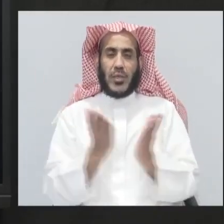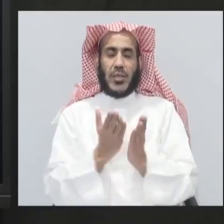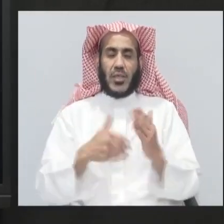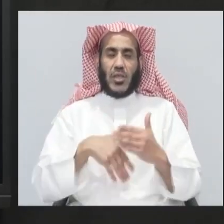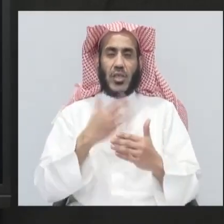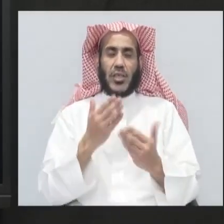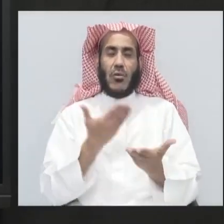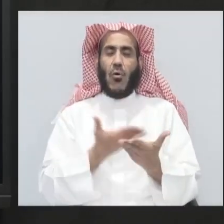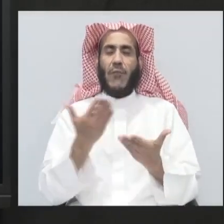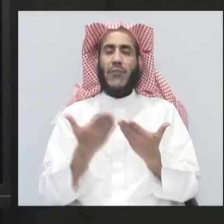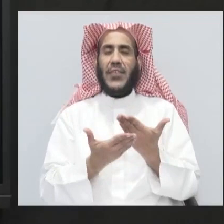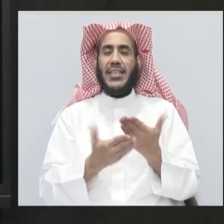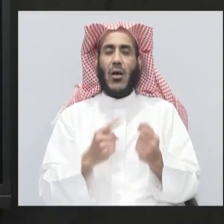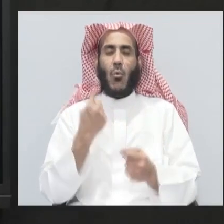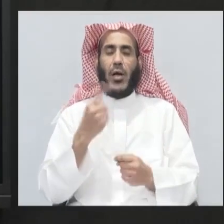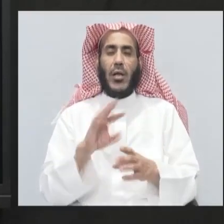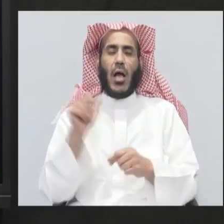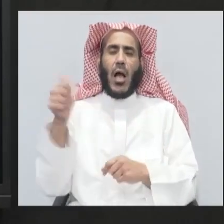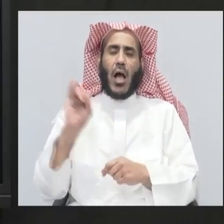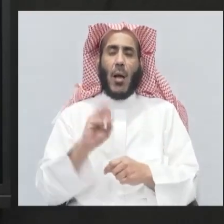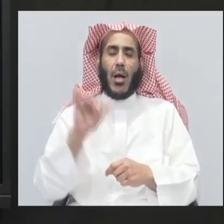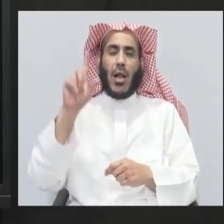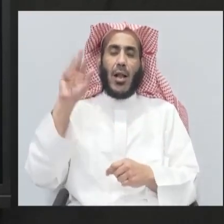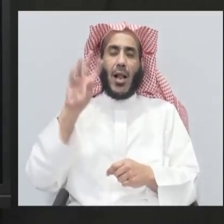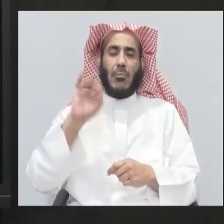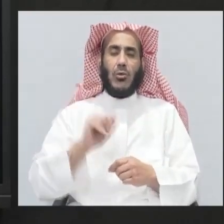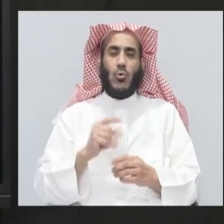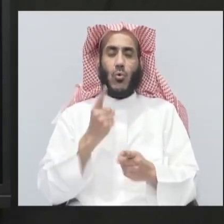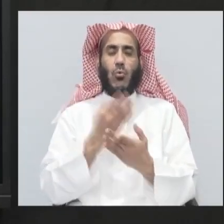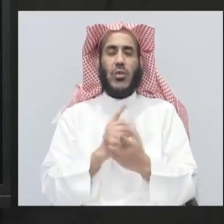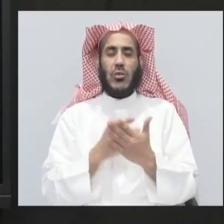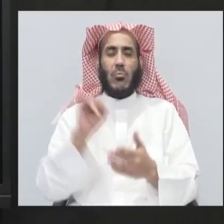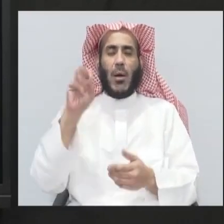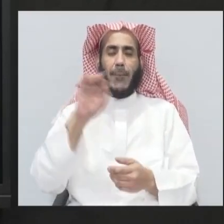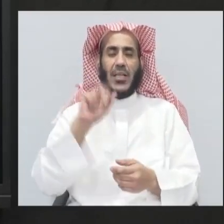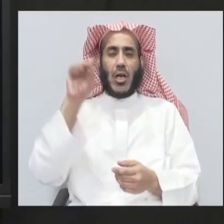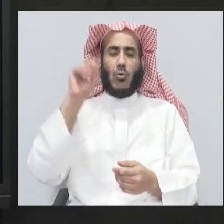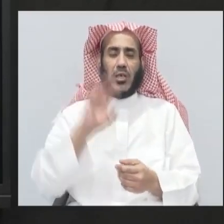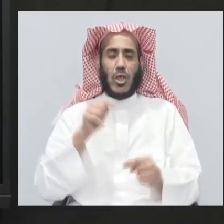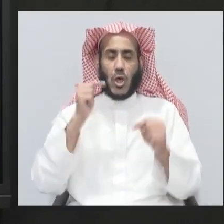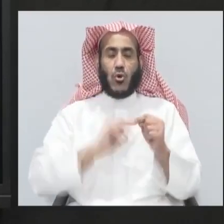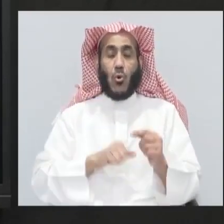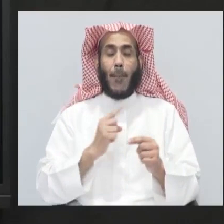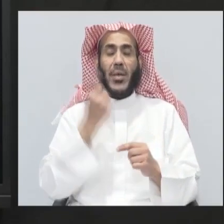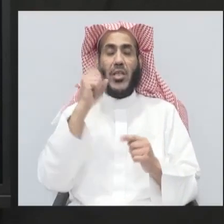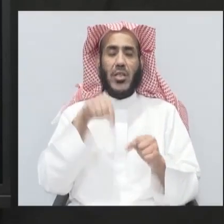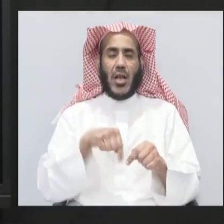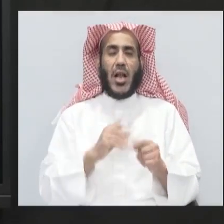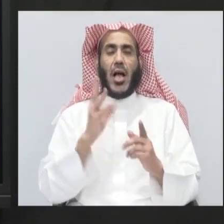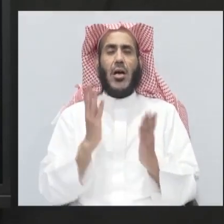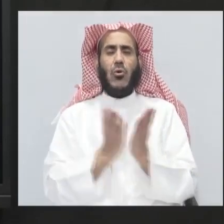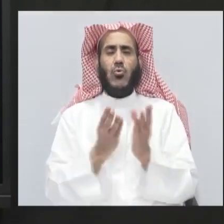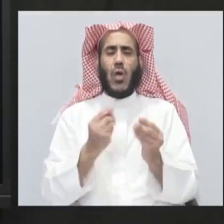ماده فيزياء واحد ومعكم معلمه امل المسوخ من لغه الاشاره استاذ محمد القبيشي اليوم باذن الله سنتابع ما اخذناه من